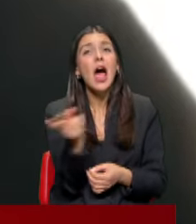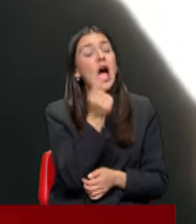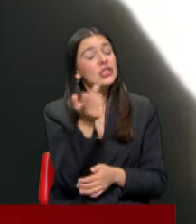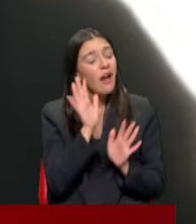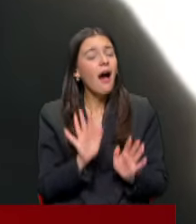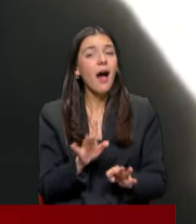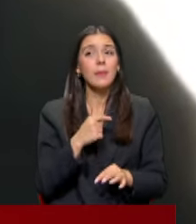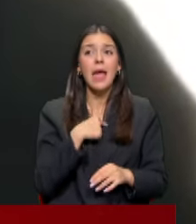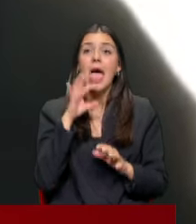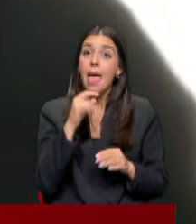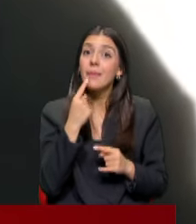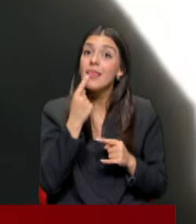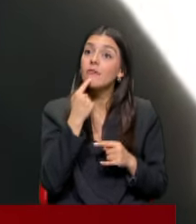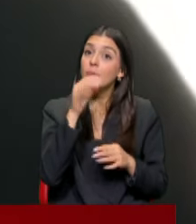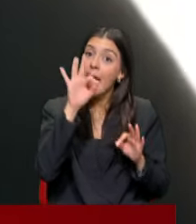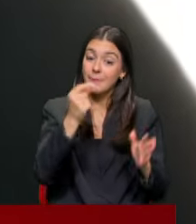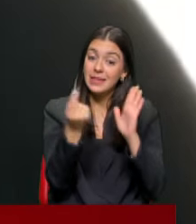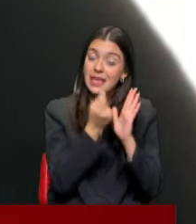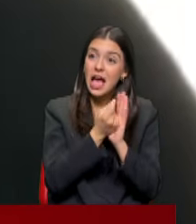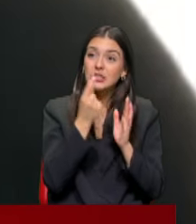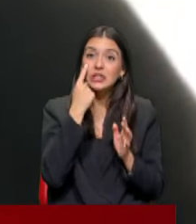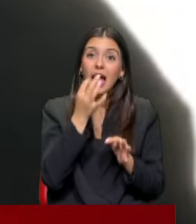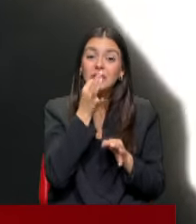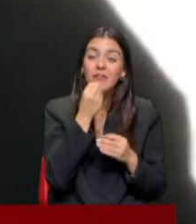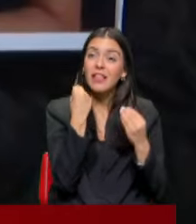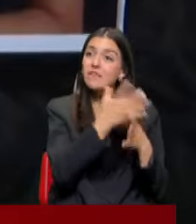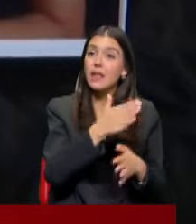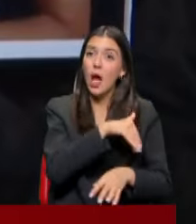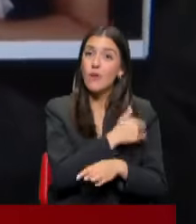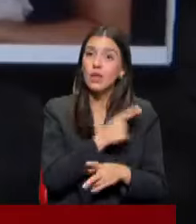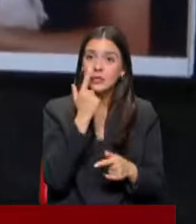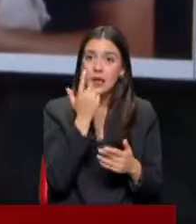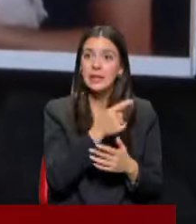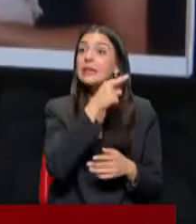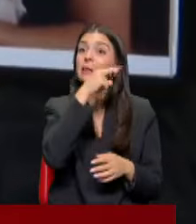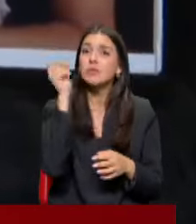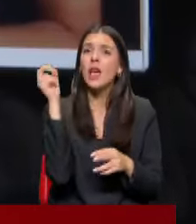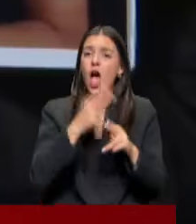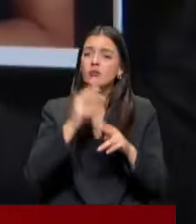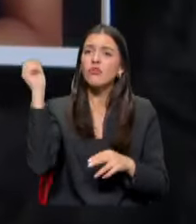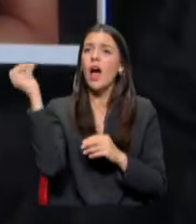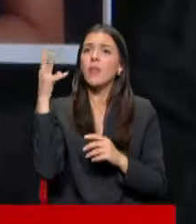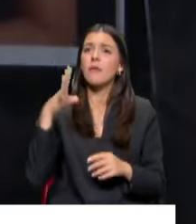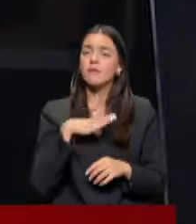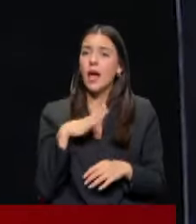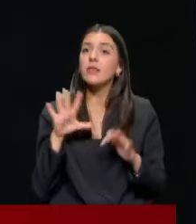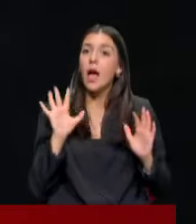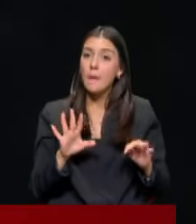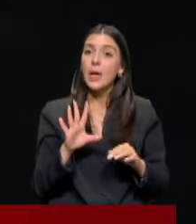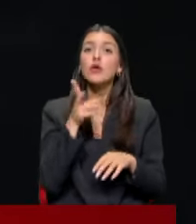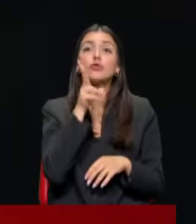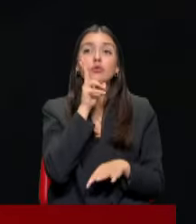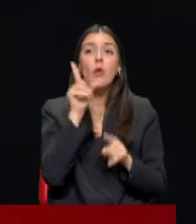edebilirler. Hem sözlü beyan ettim, hem yazılı beyanımız avukatlarımla birlikte. Kırmızı bülten talebi de vardı acılı ailelerin, ancak